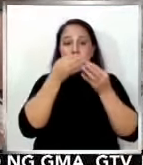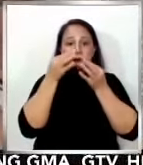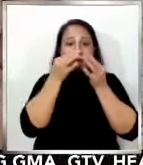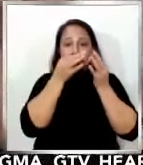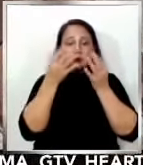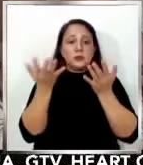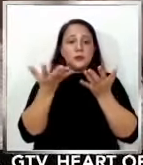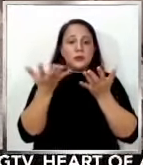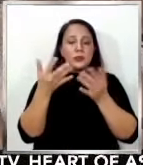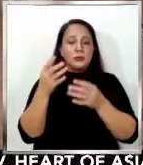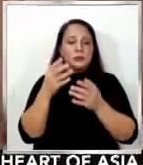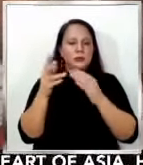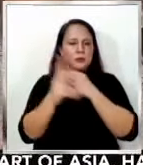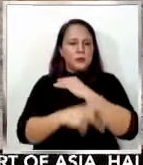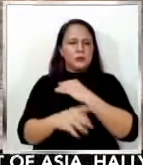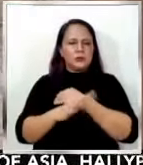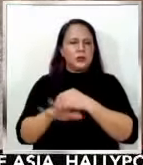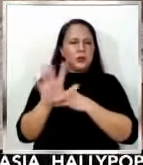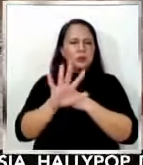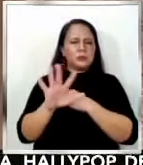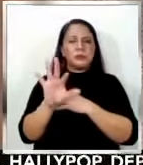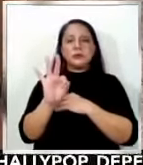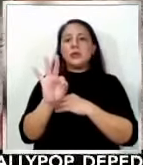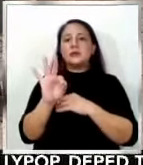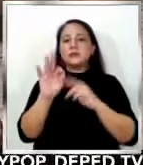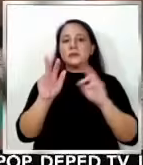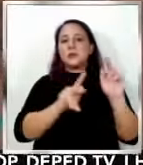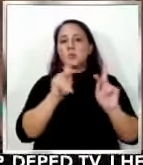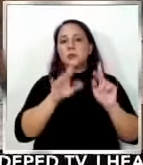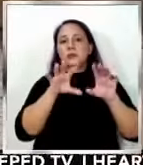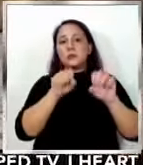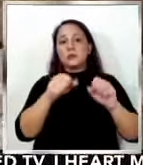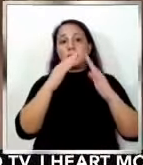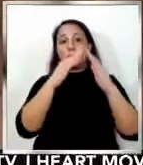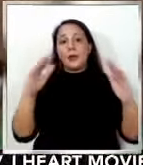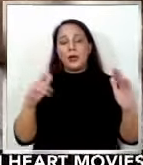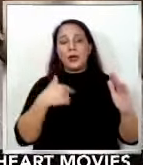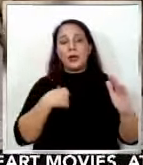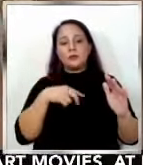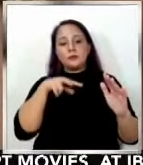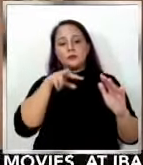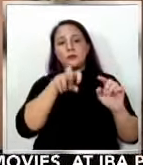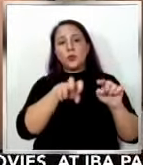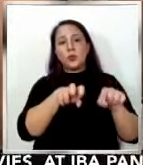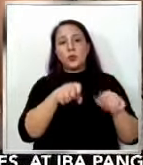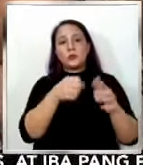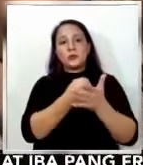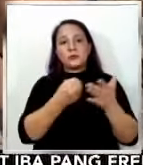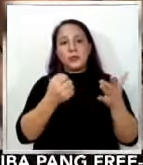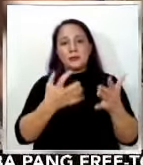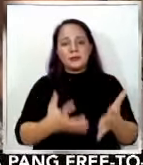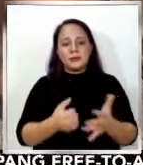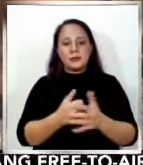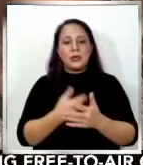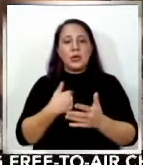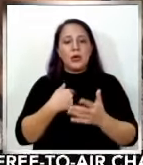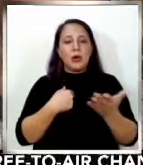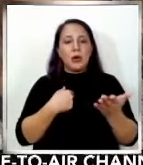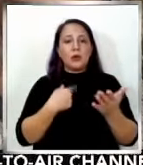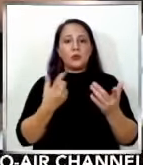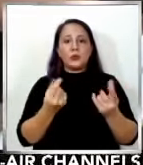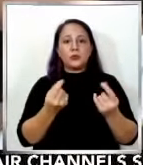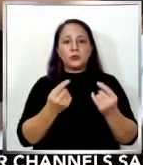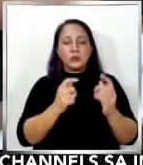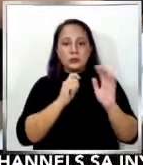Hindi bababa sa 10 tao ang naaresto sa bahay na ito kung saan natuntun ang target na supplier at isinagawa ang transaksyon